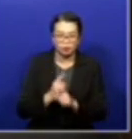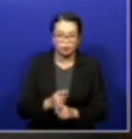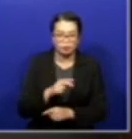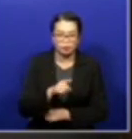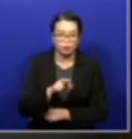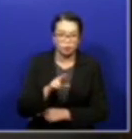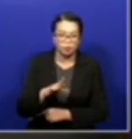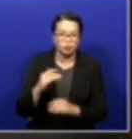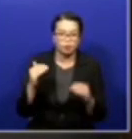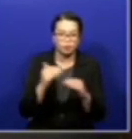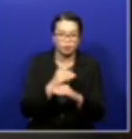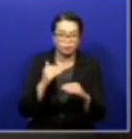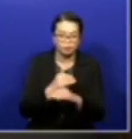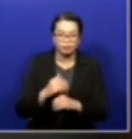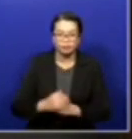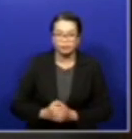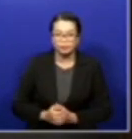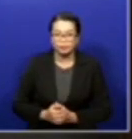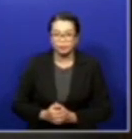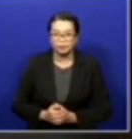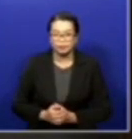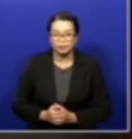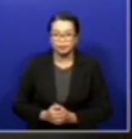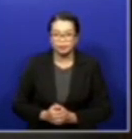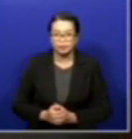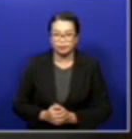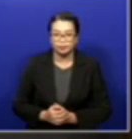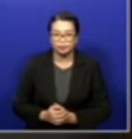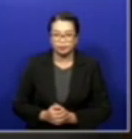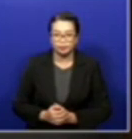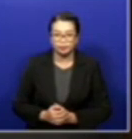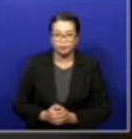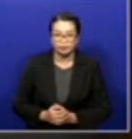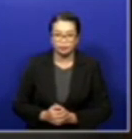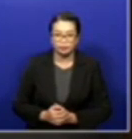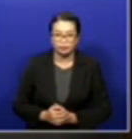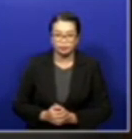2546วันนี้เป็นเวลา